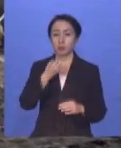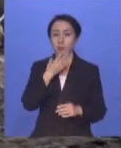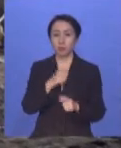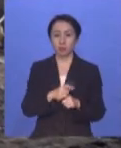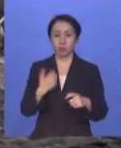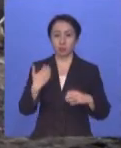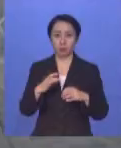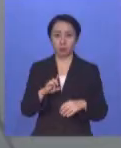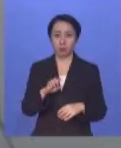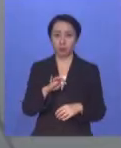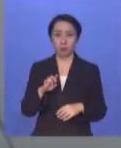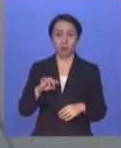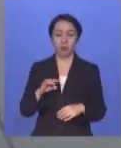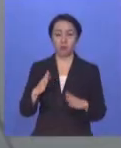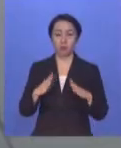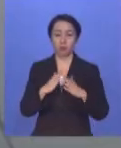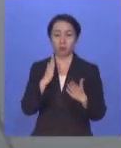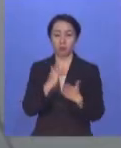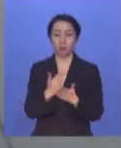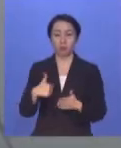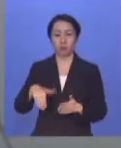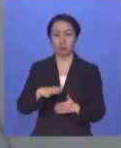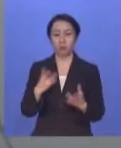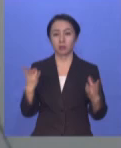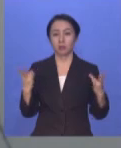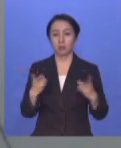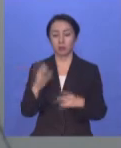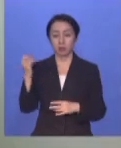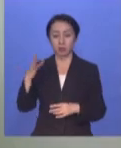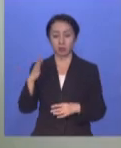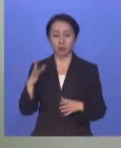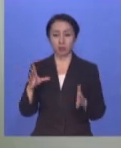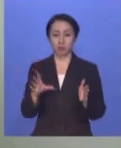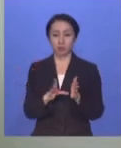жительнице микрорайона Берлик. В доме есть все необходимое. Свет, вода,